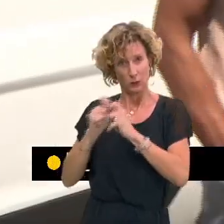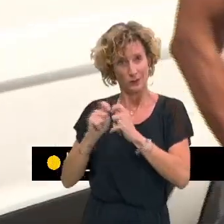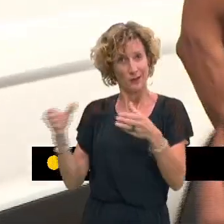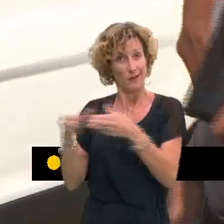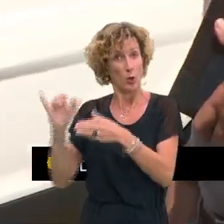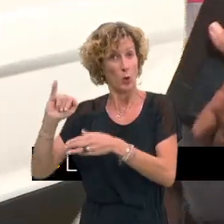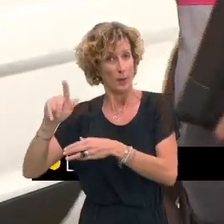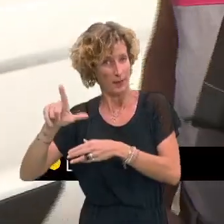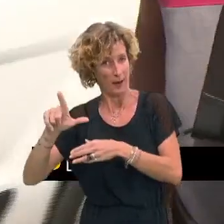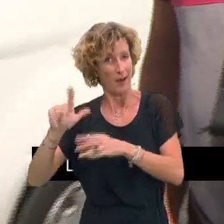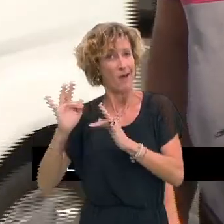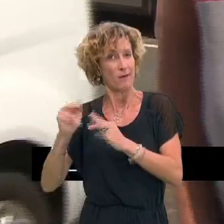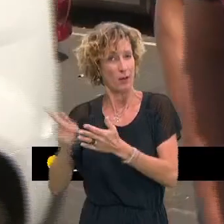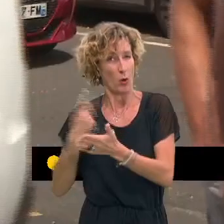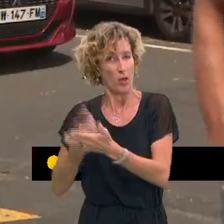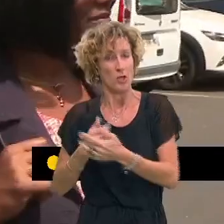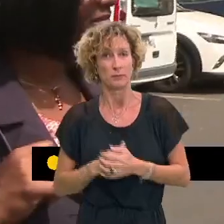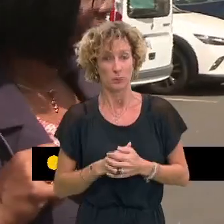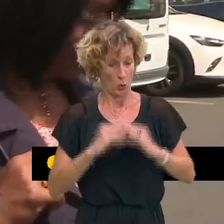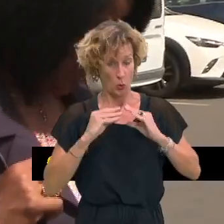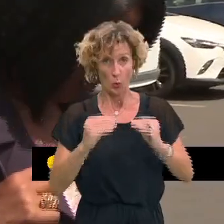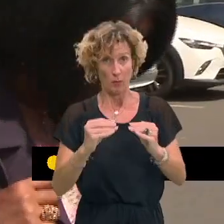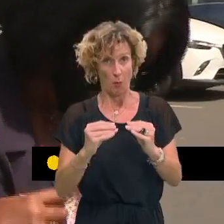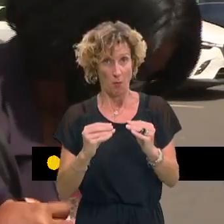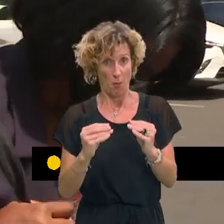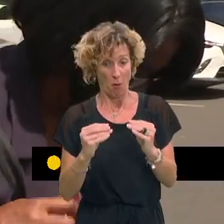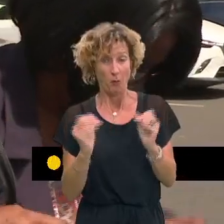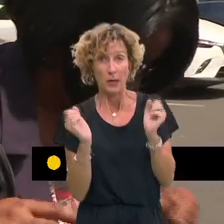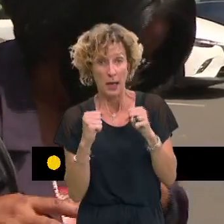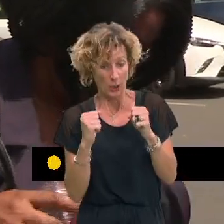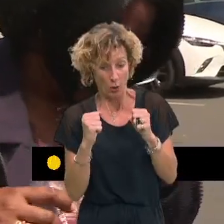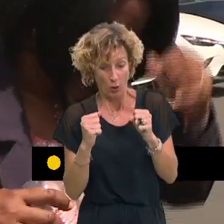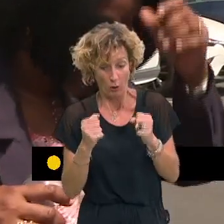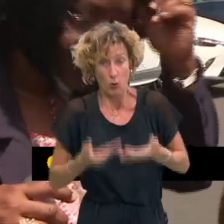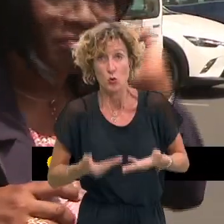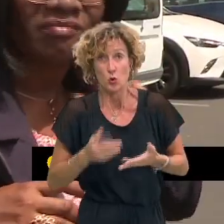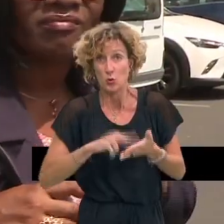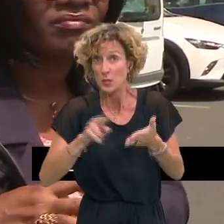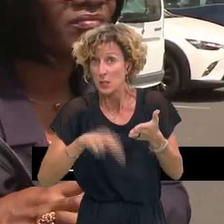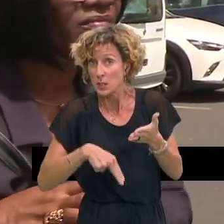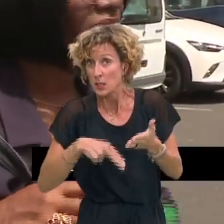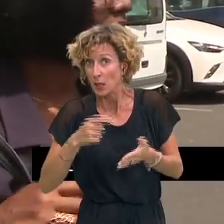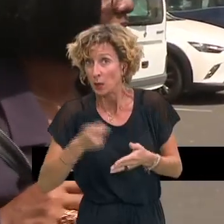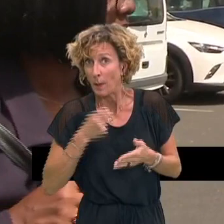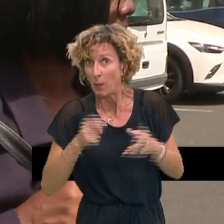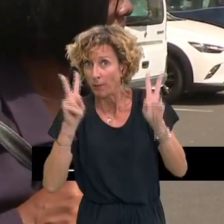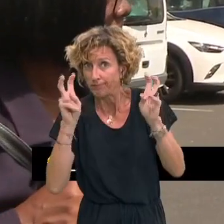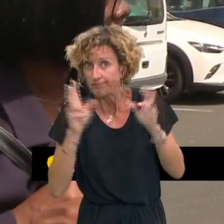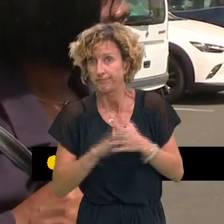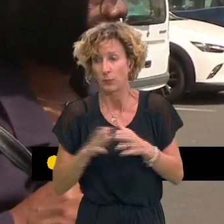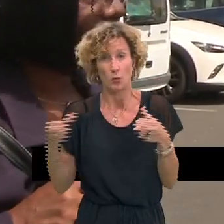pour la reprise de l'enseigne. Concrètement, l'accord va être signé normalement aujourd'hui, d'accord, entre les Mauriciens